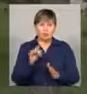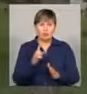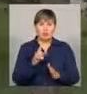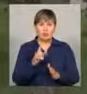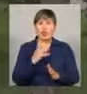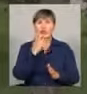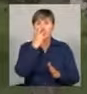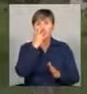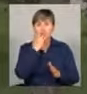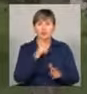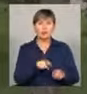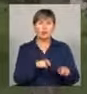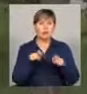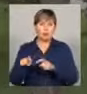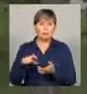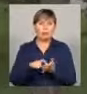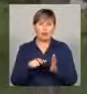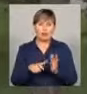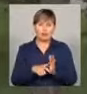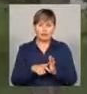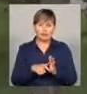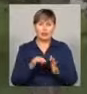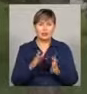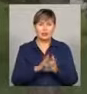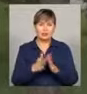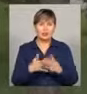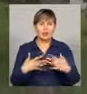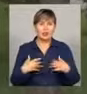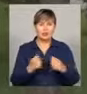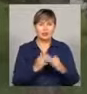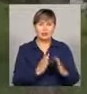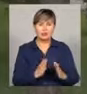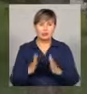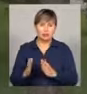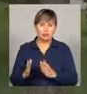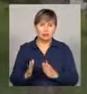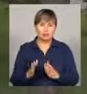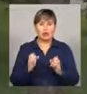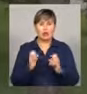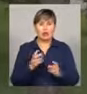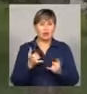переведен в профильное отделение. Состояние здоровья стабилизировалось. Жизни его ничего не